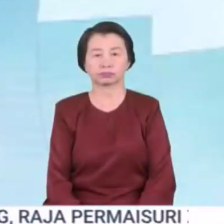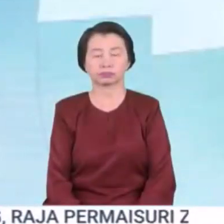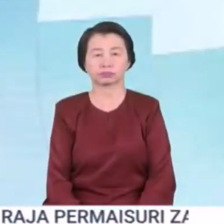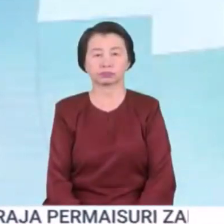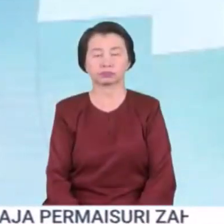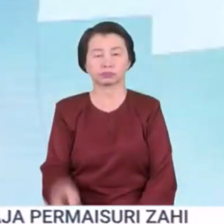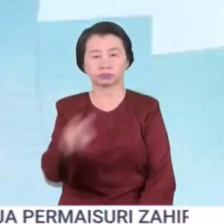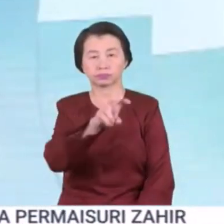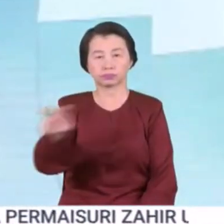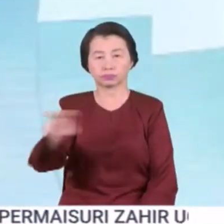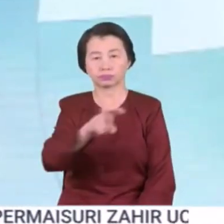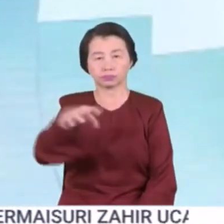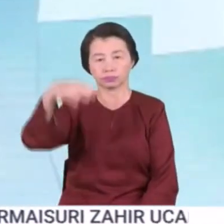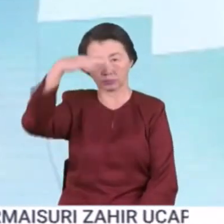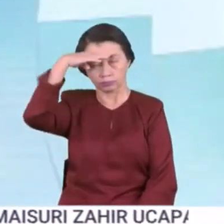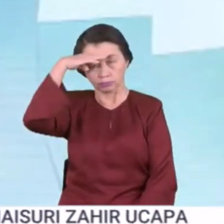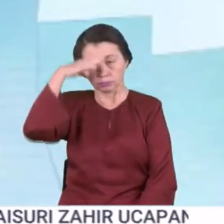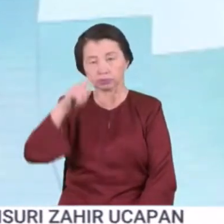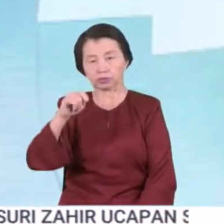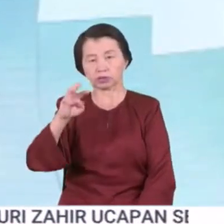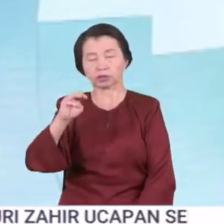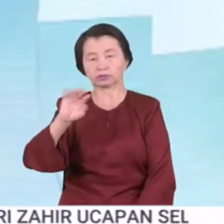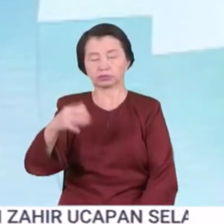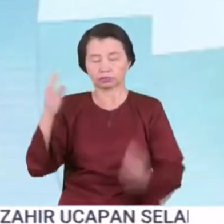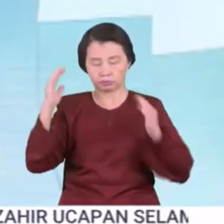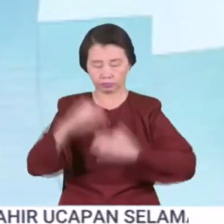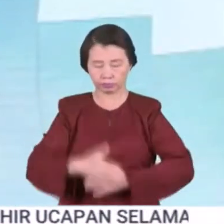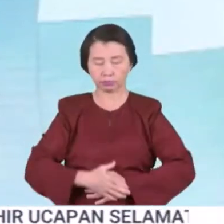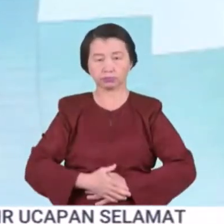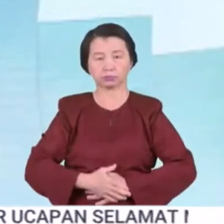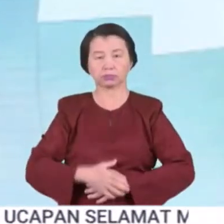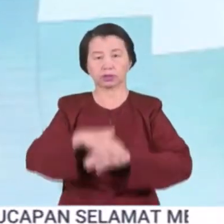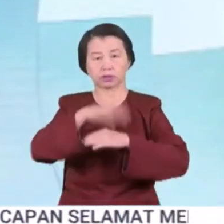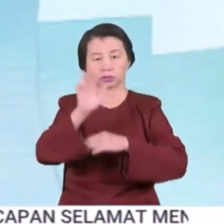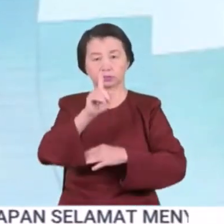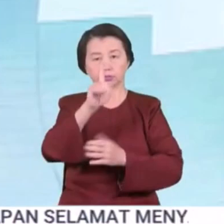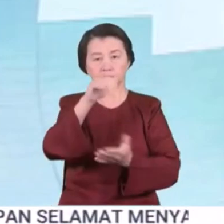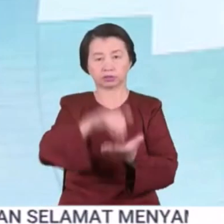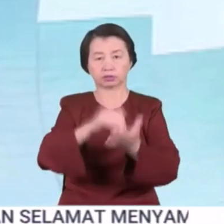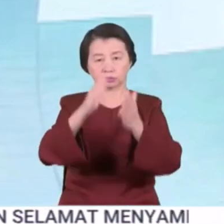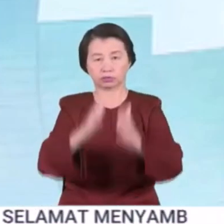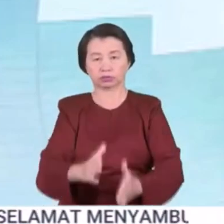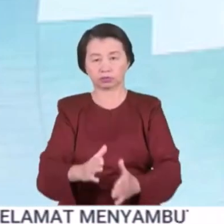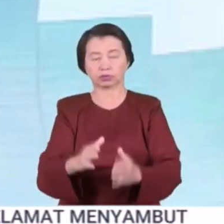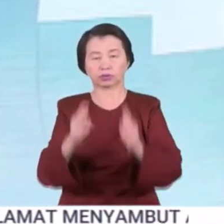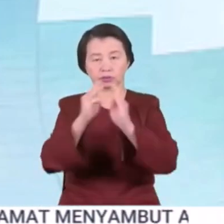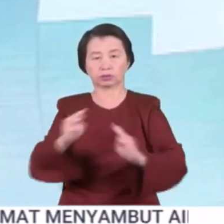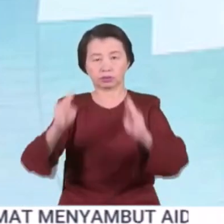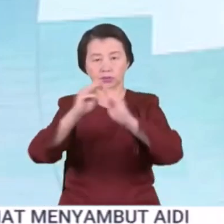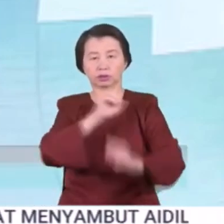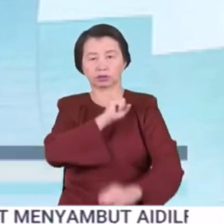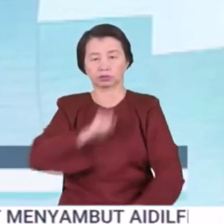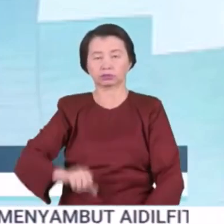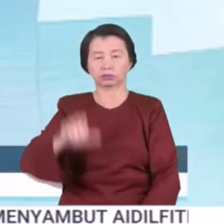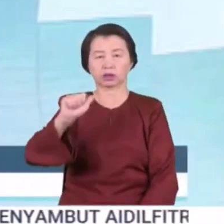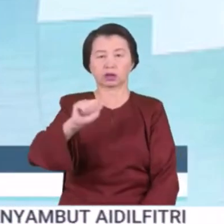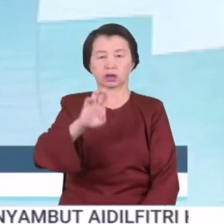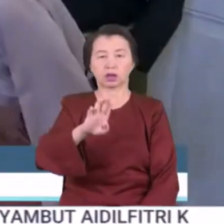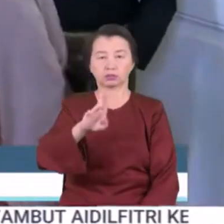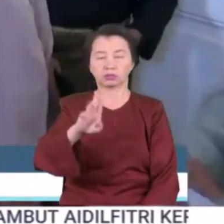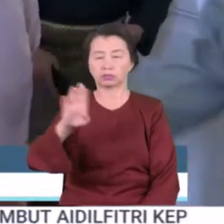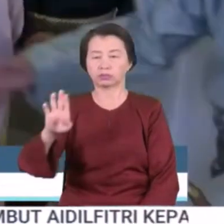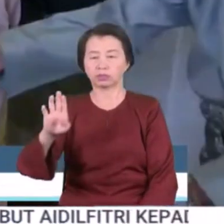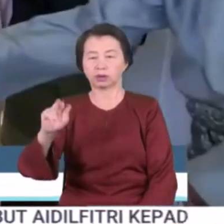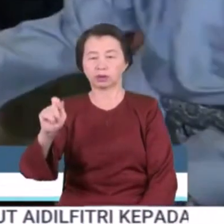pemangku Sultan Johor Tengku mahkota Ismail menunaikan solat sunat aidil fitri bersama lebih 1000 jemaah di masjid Negeri Sultan Abu